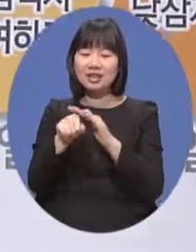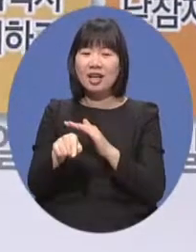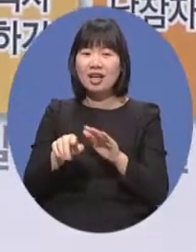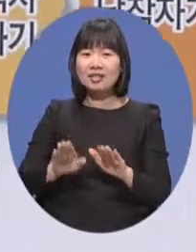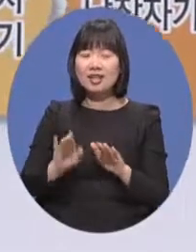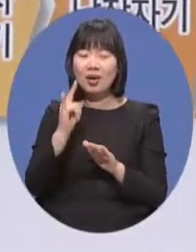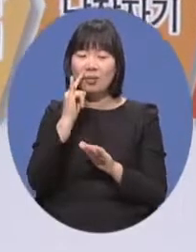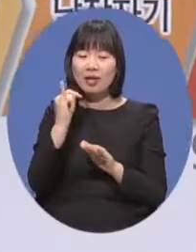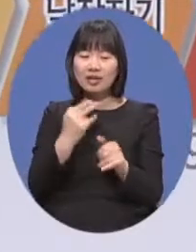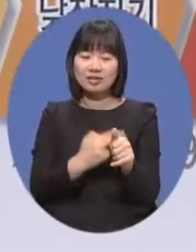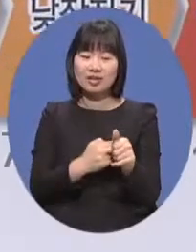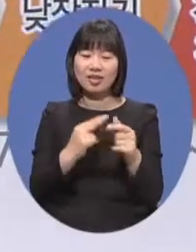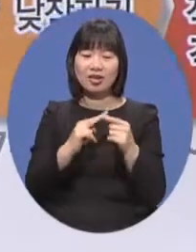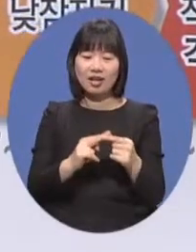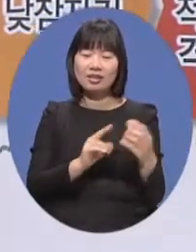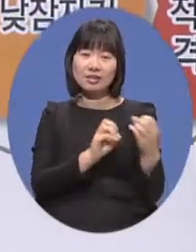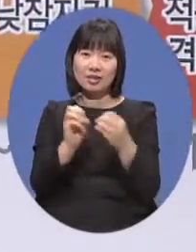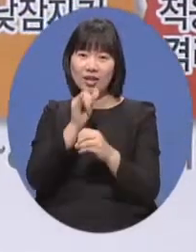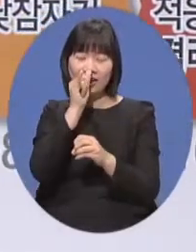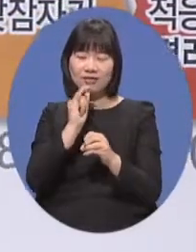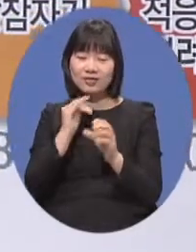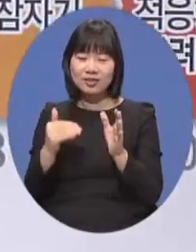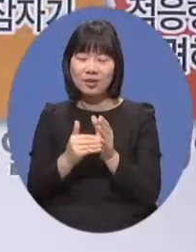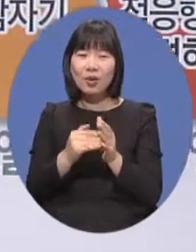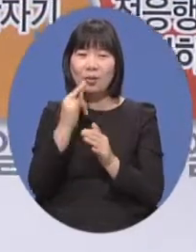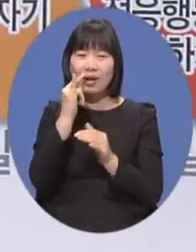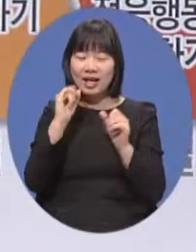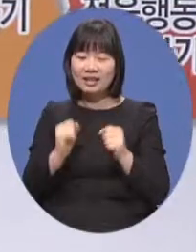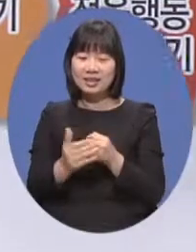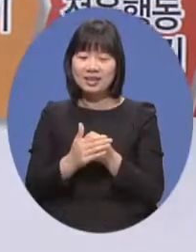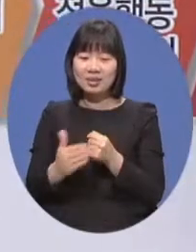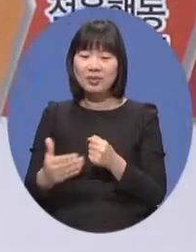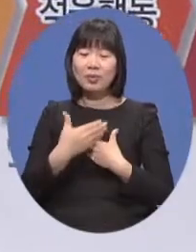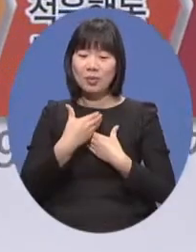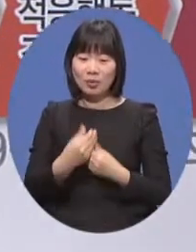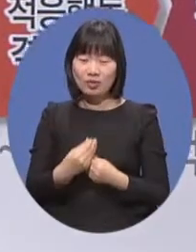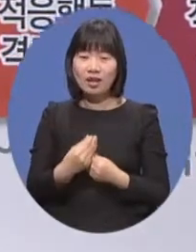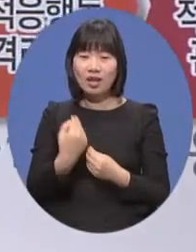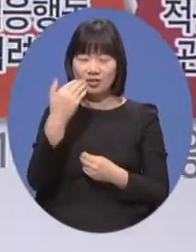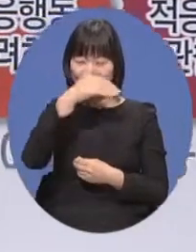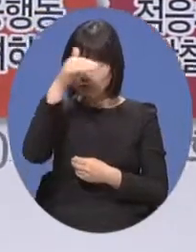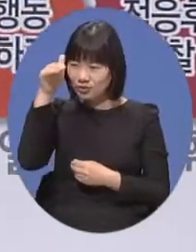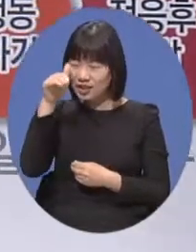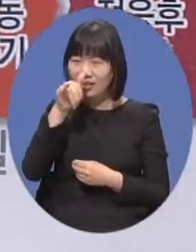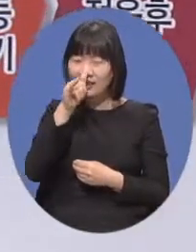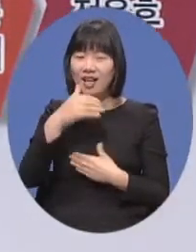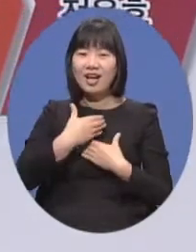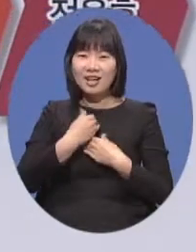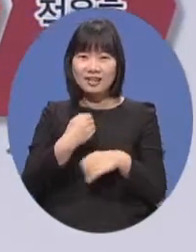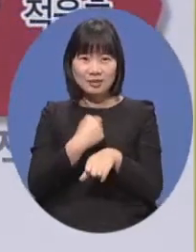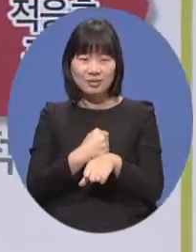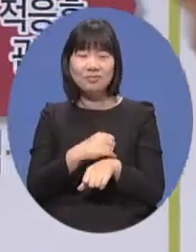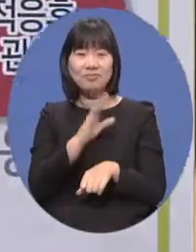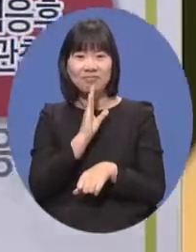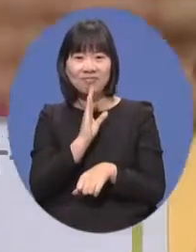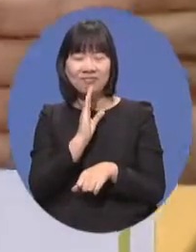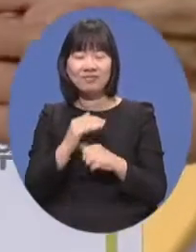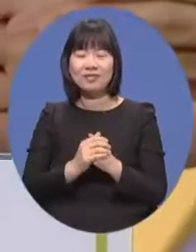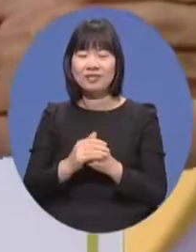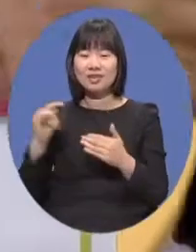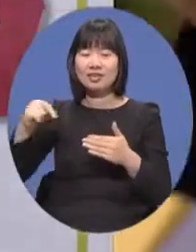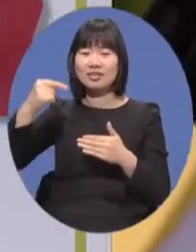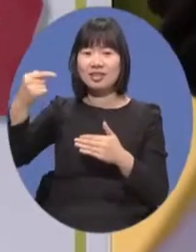이제 엄마는 선생님이랑 얘기하고 그럼 엄마가 있다는 것 때문에 아이가 편안하게 그 기관을 그렇죠. 안심하고. 둘러보면서 이제 안심하고 편안해지거든요.